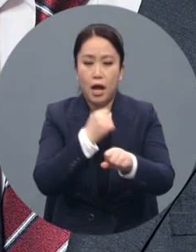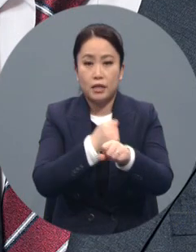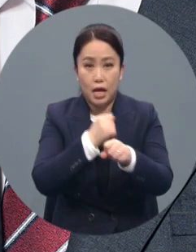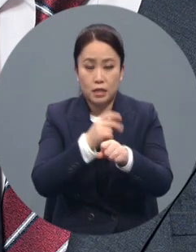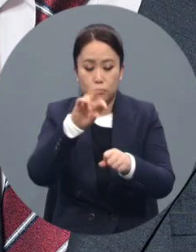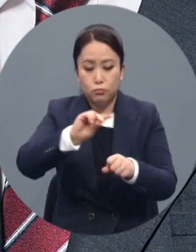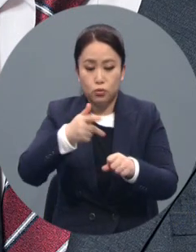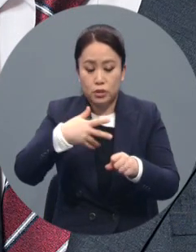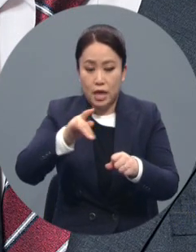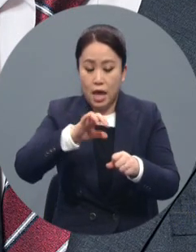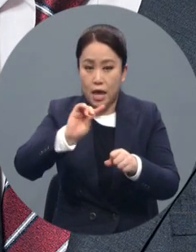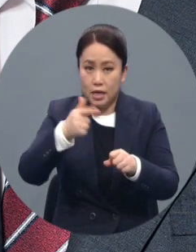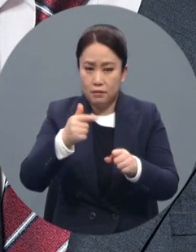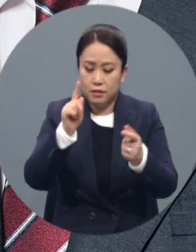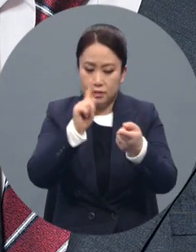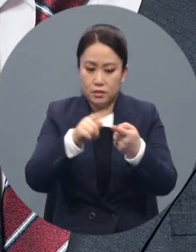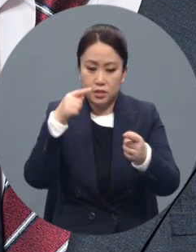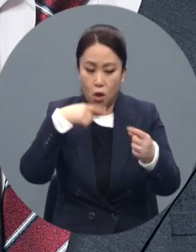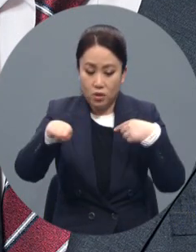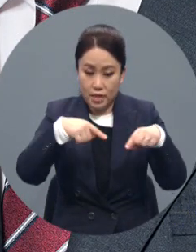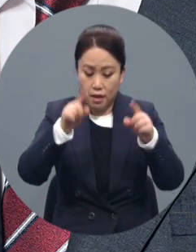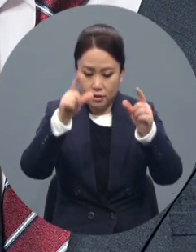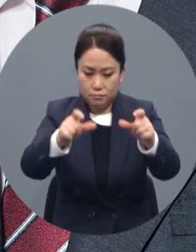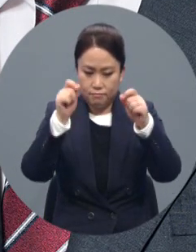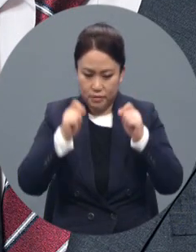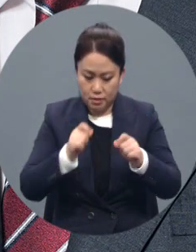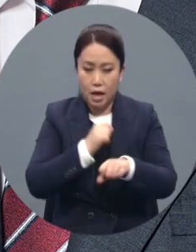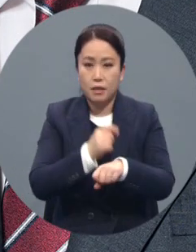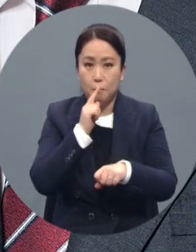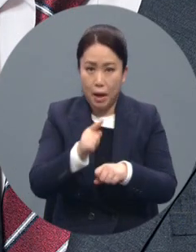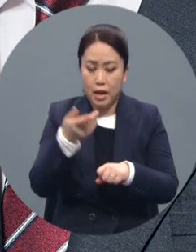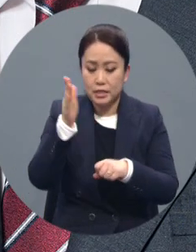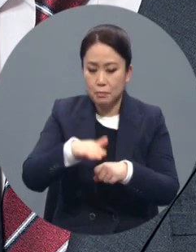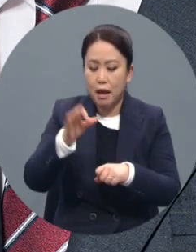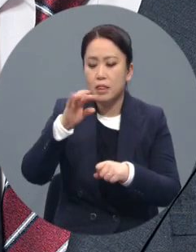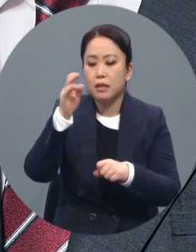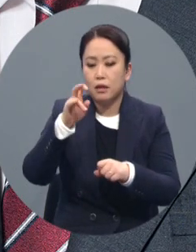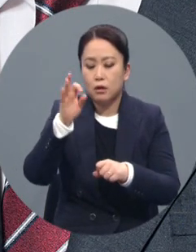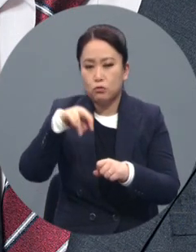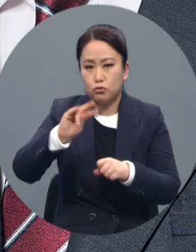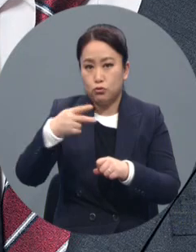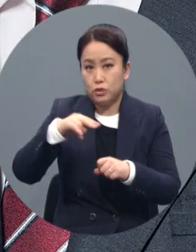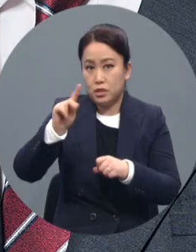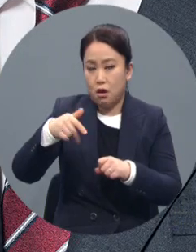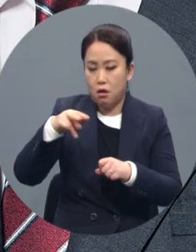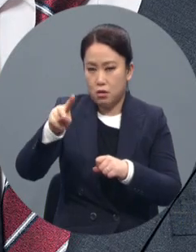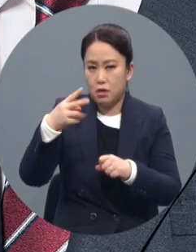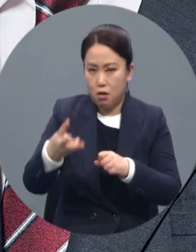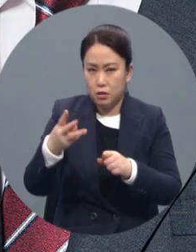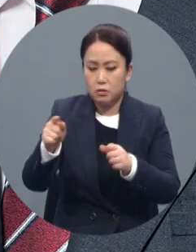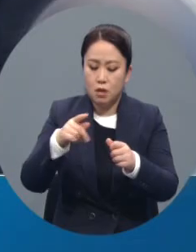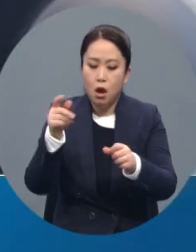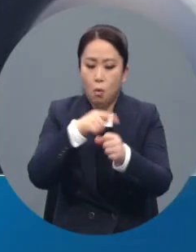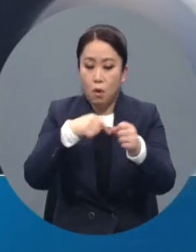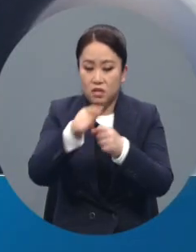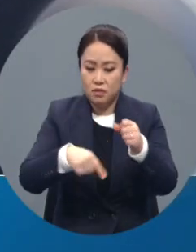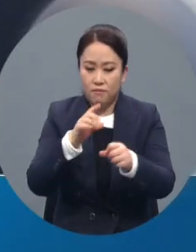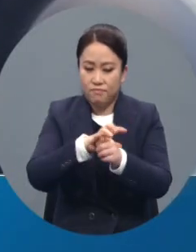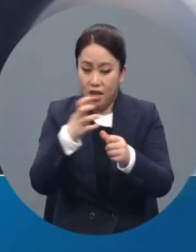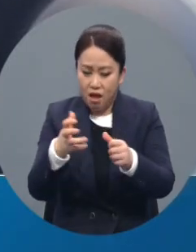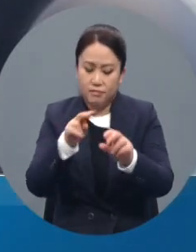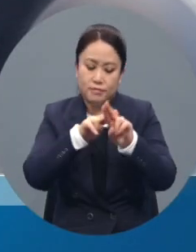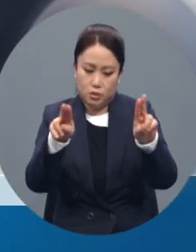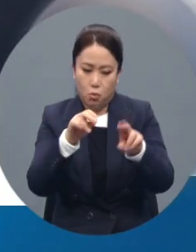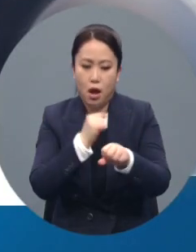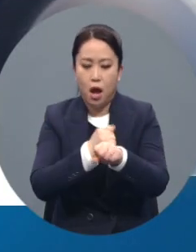반면 윤석열 후보는 탈원전 정책 폐기와 원전 산업 육성을 내세우고 있습니다.